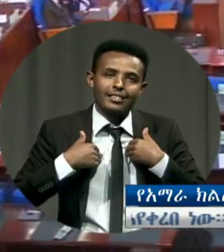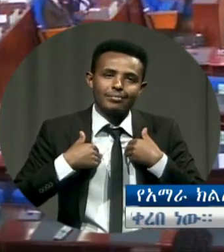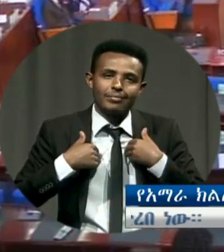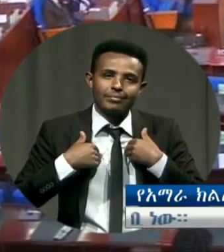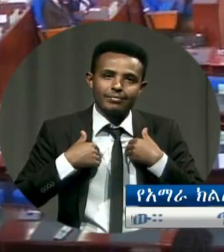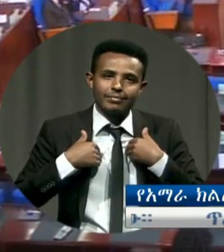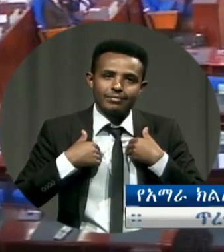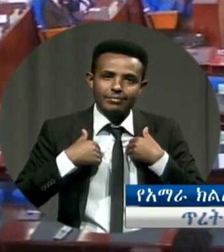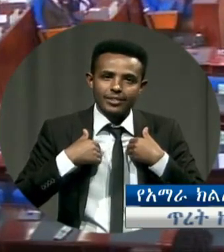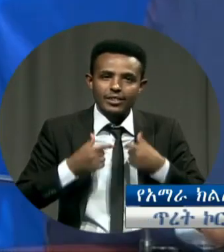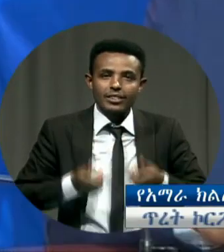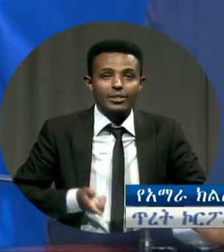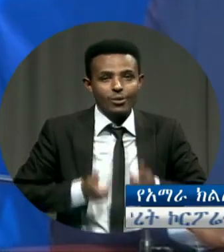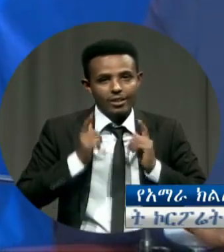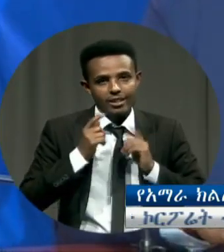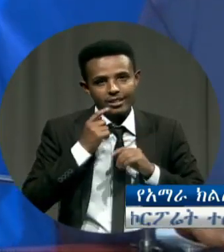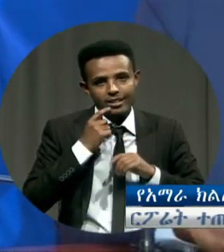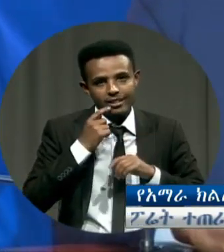የማግኘት እድል ገጥሞኝ ነበረ።